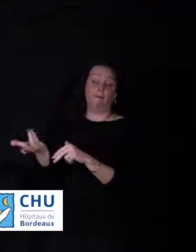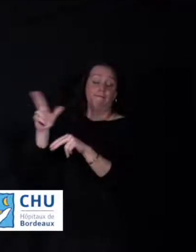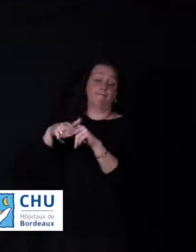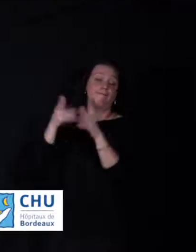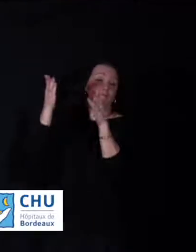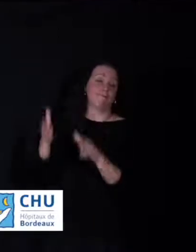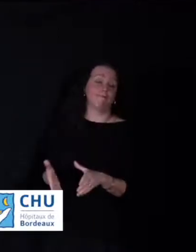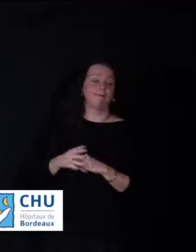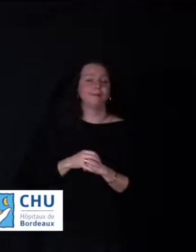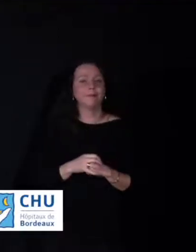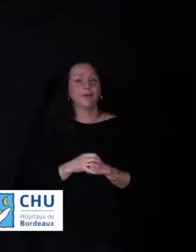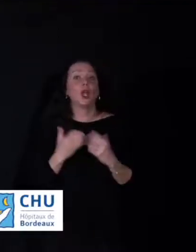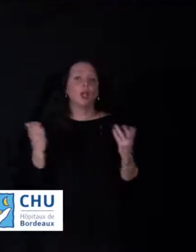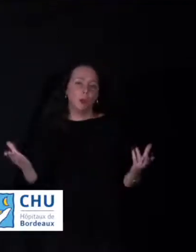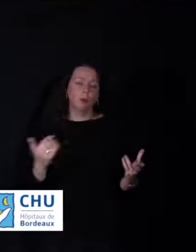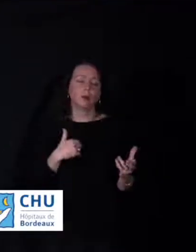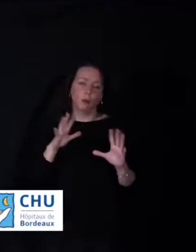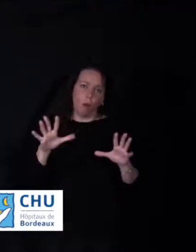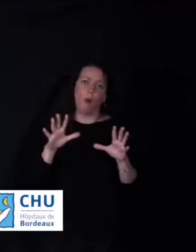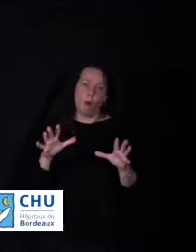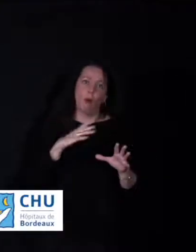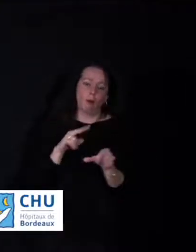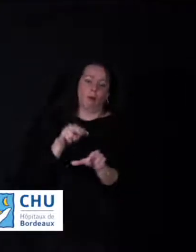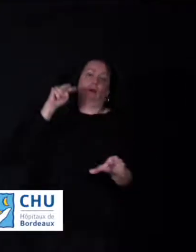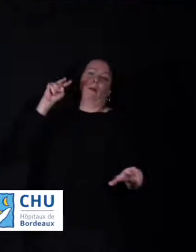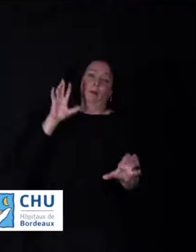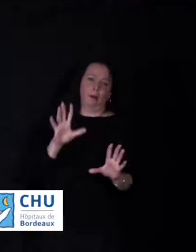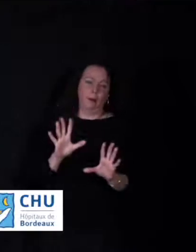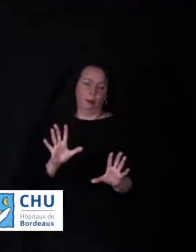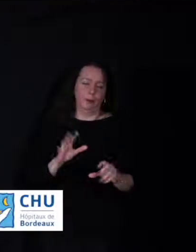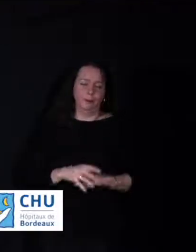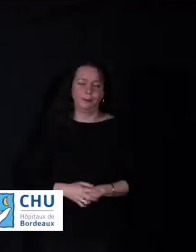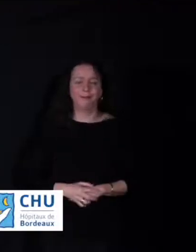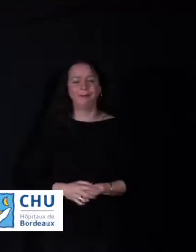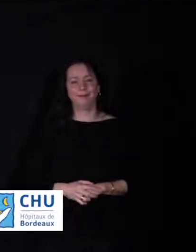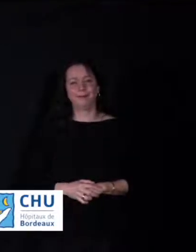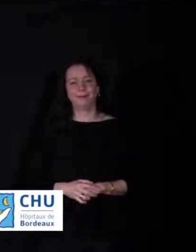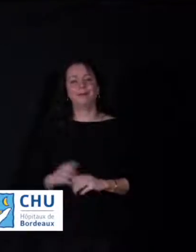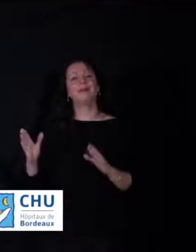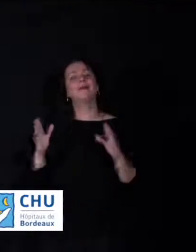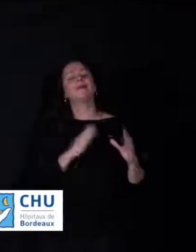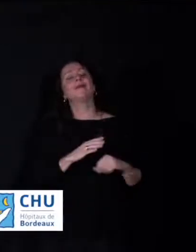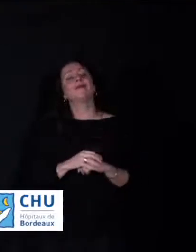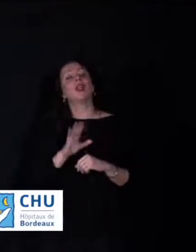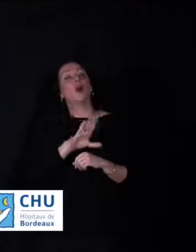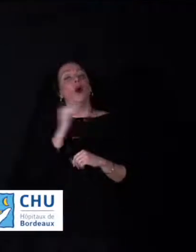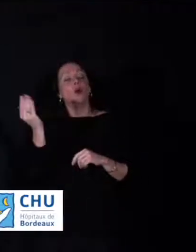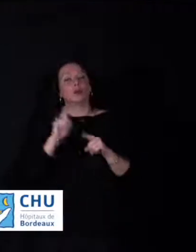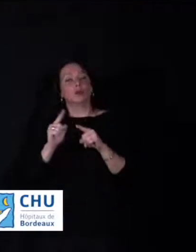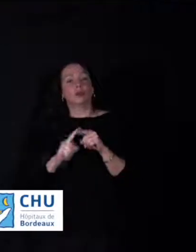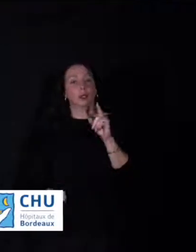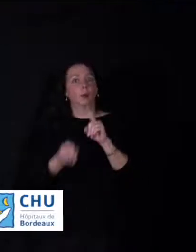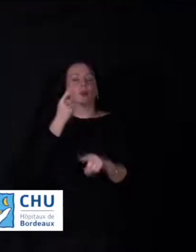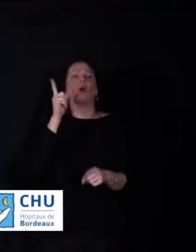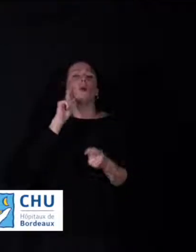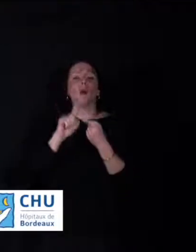Johnny. Donc, il faut après replacer les choses dans leur contexte. Un autre point important, pourquoi justement on a eu une